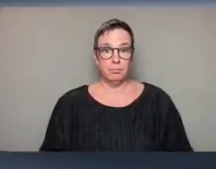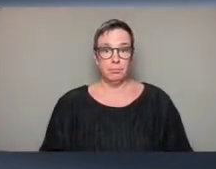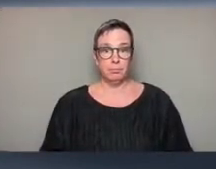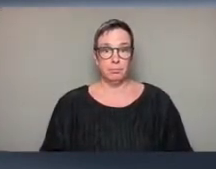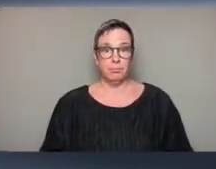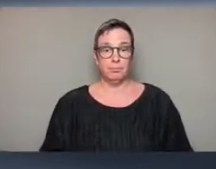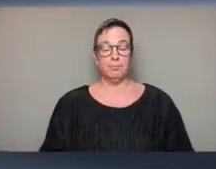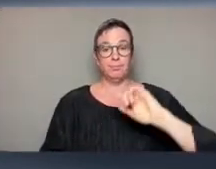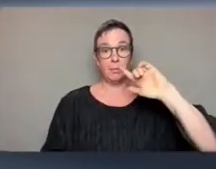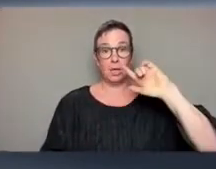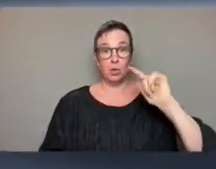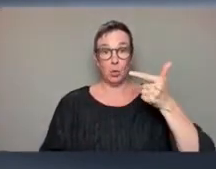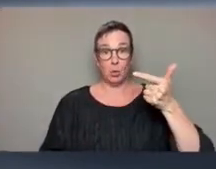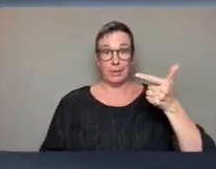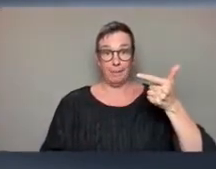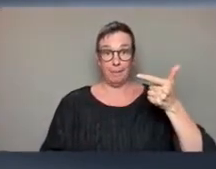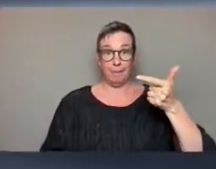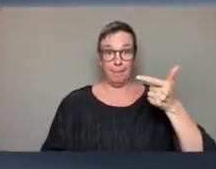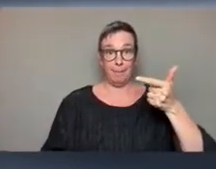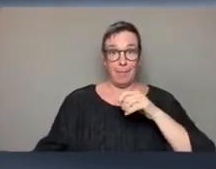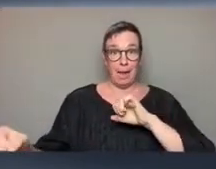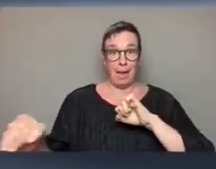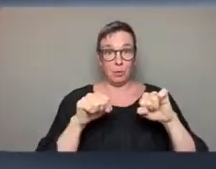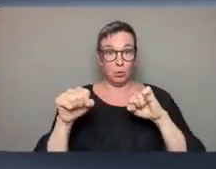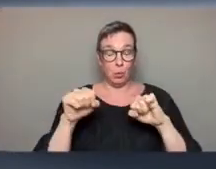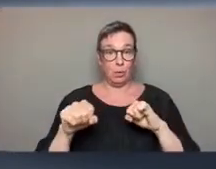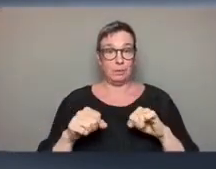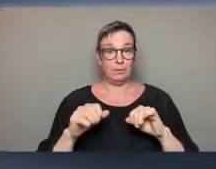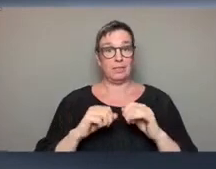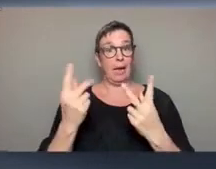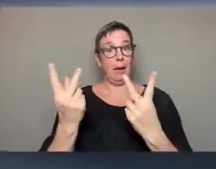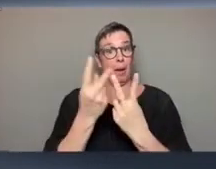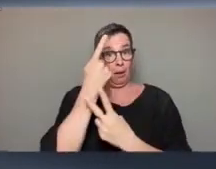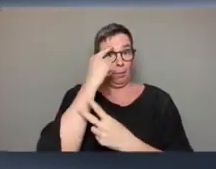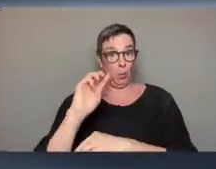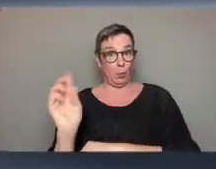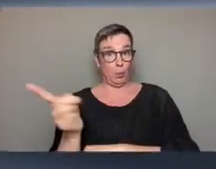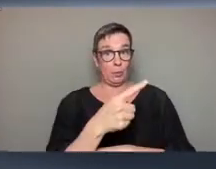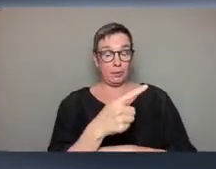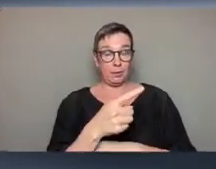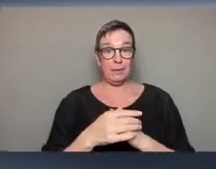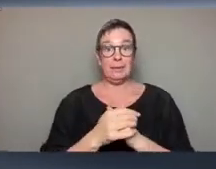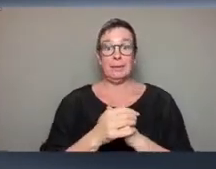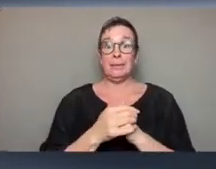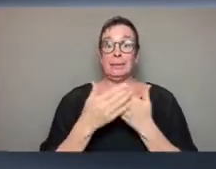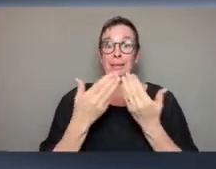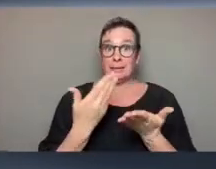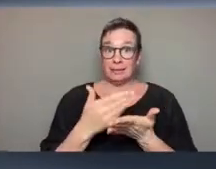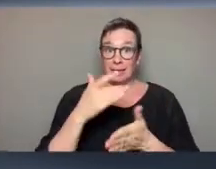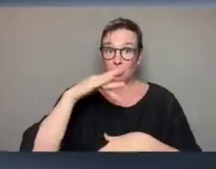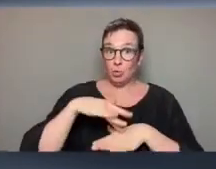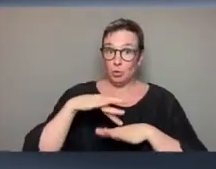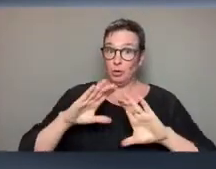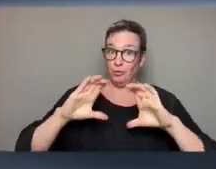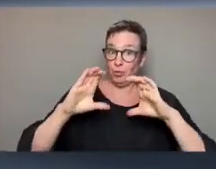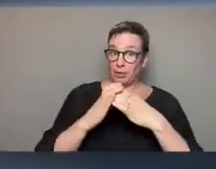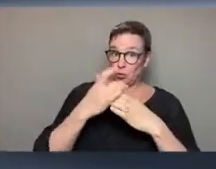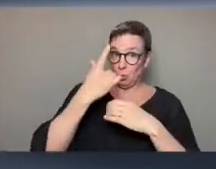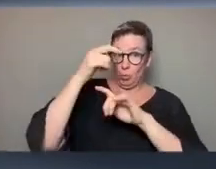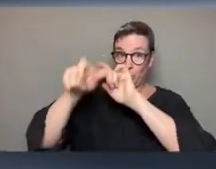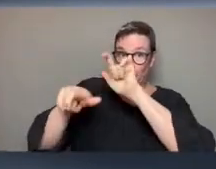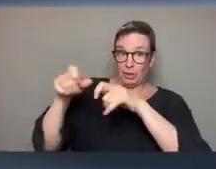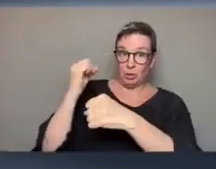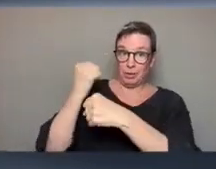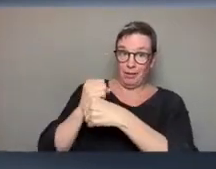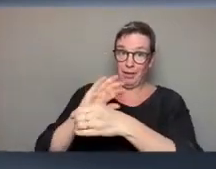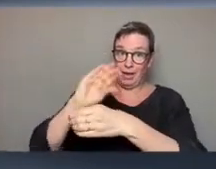Le deuxième domaine d'action pour ce projet Parc pour toutes et tous, c'est celui de la formation pour le personnel des parcs